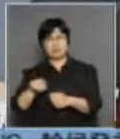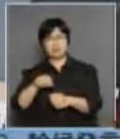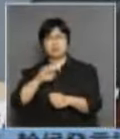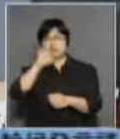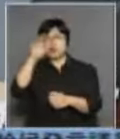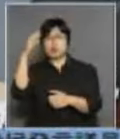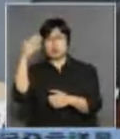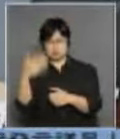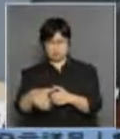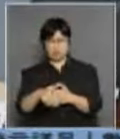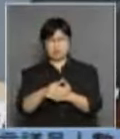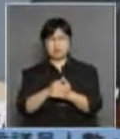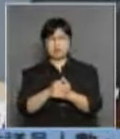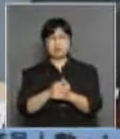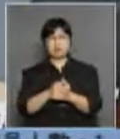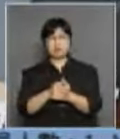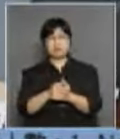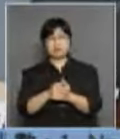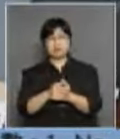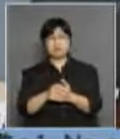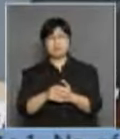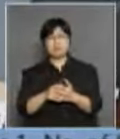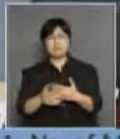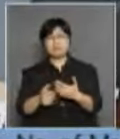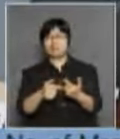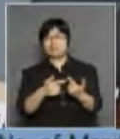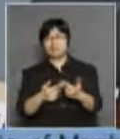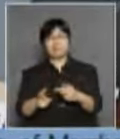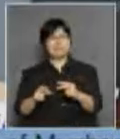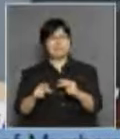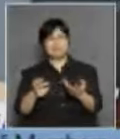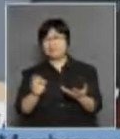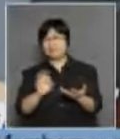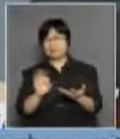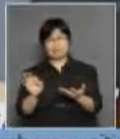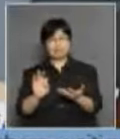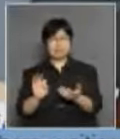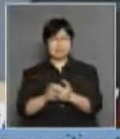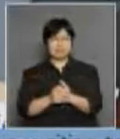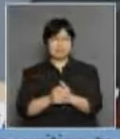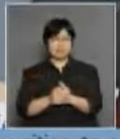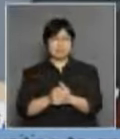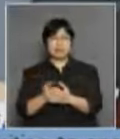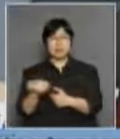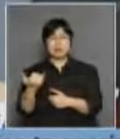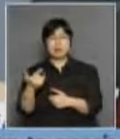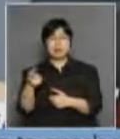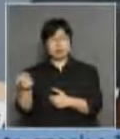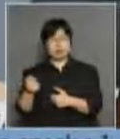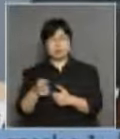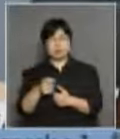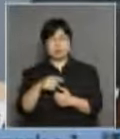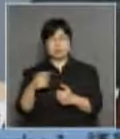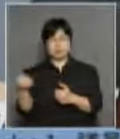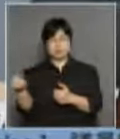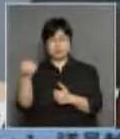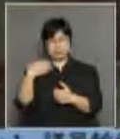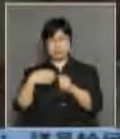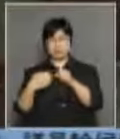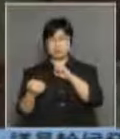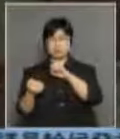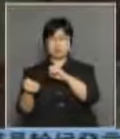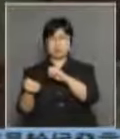後係冇跟進嘅，係咪啊？因為司長話俾我聽，我同你傾好咗啦